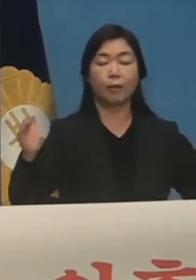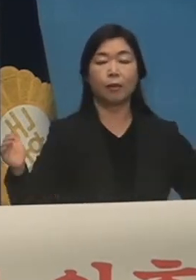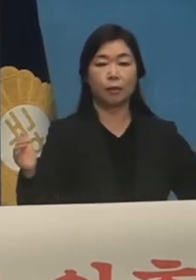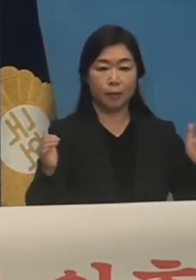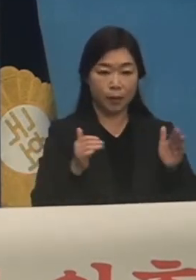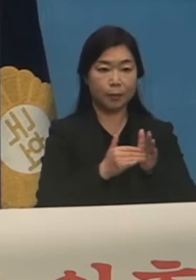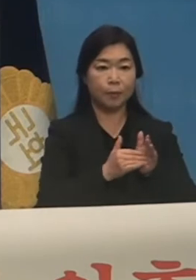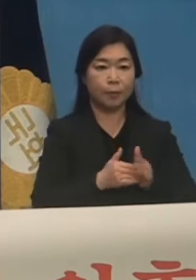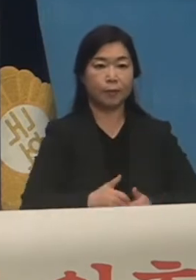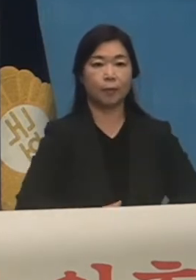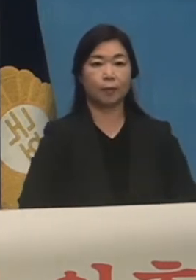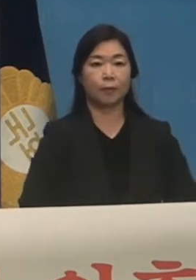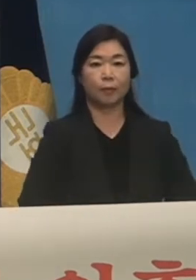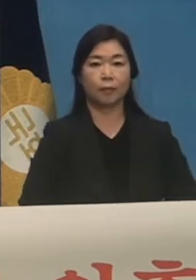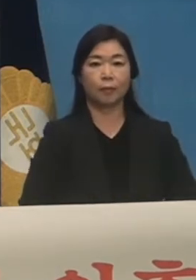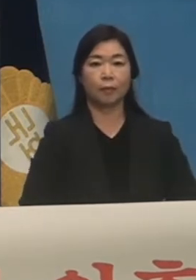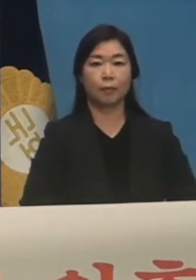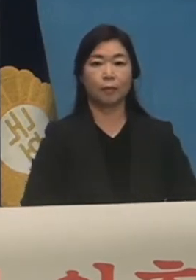마치도록 하겠습니다.